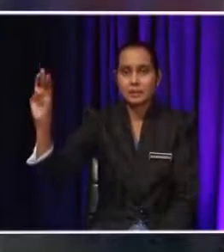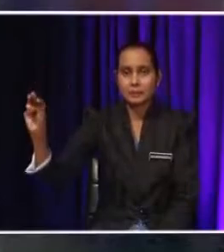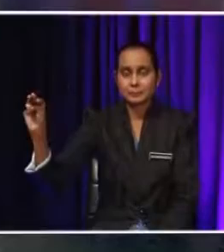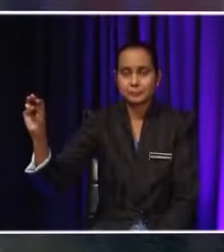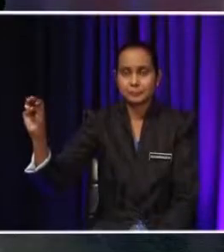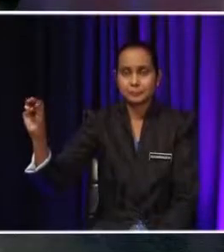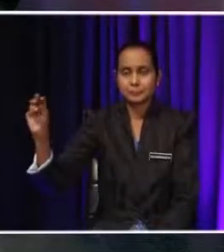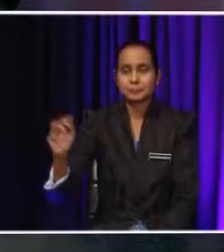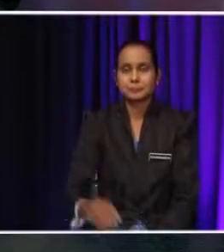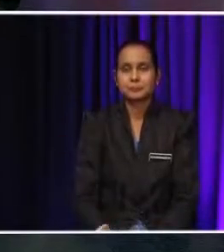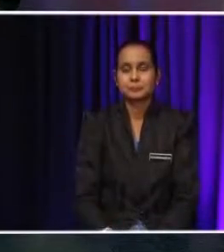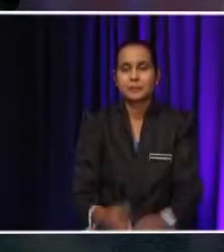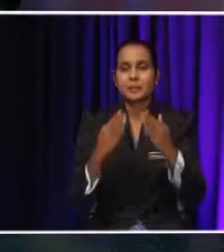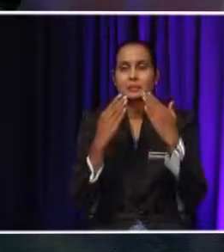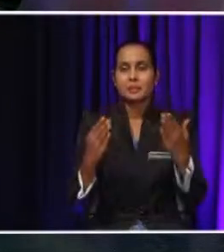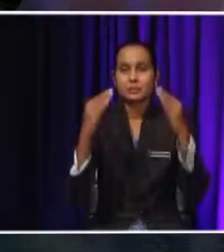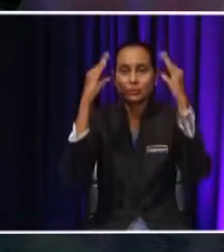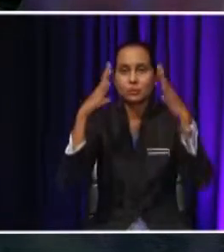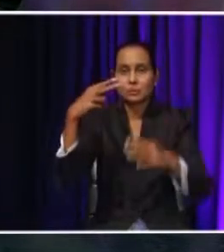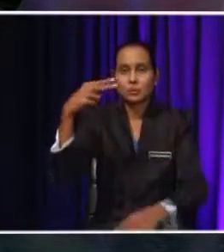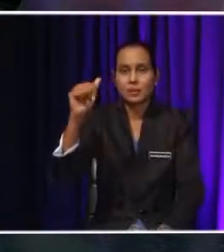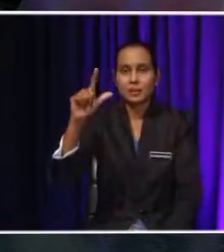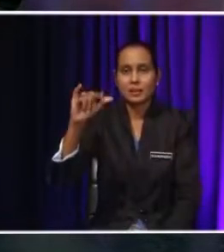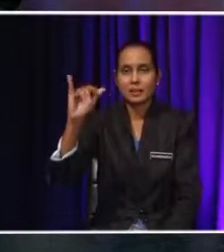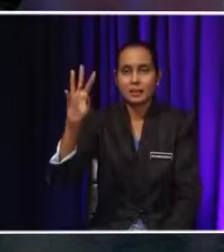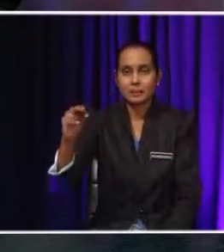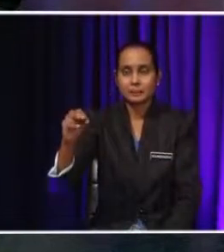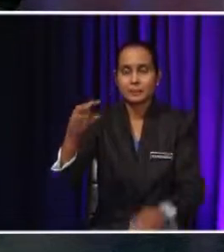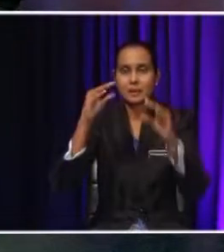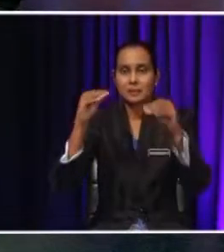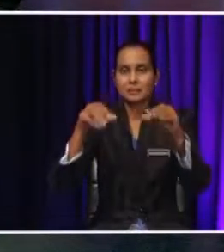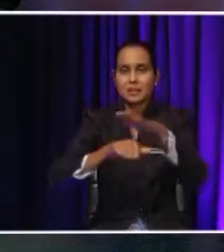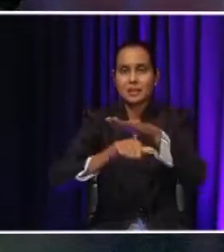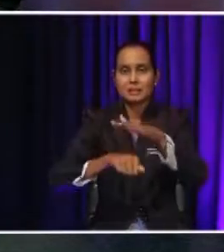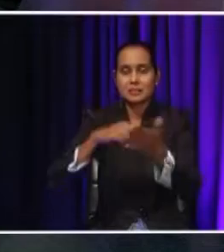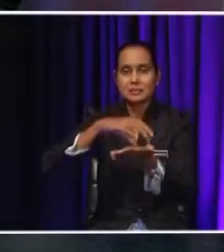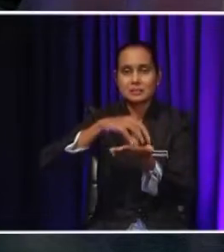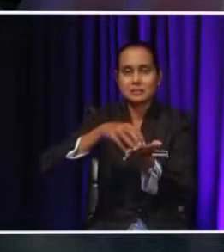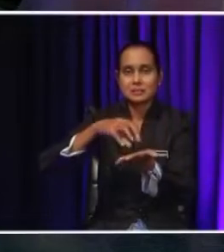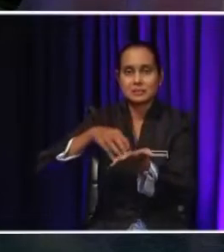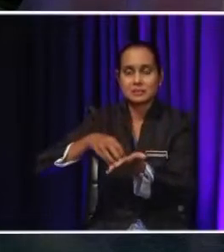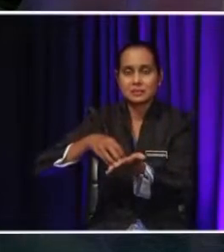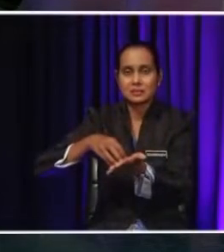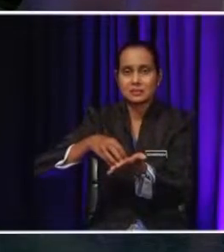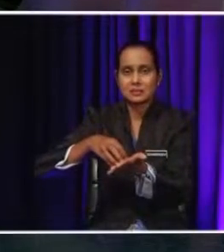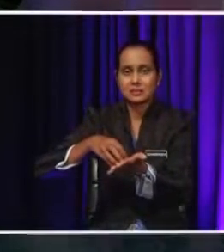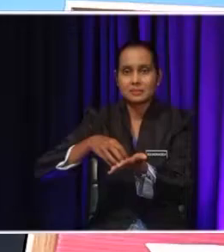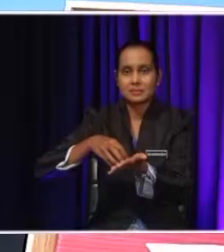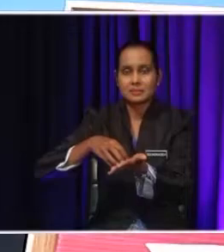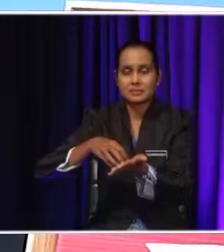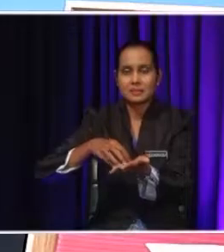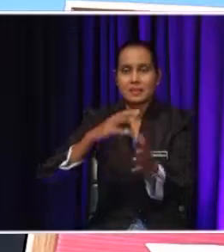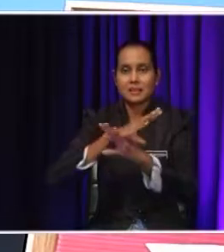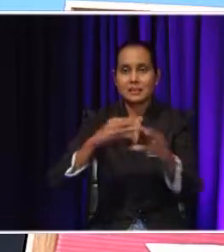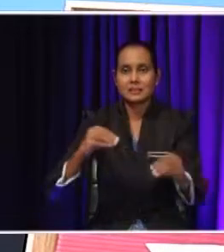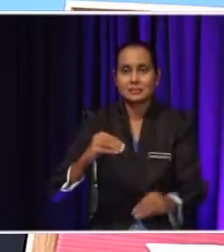ini terima kasih kalian mengajak kita asas istri kebersihan sederhana pada hari ini dan tidak lupa juga kepada Cikgu